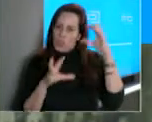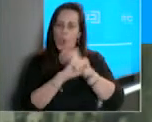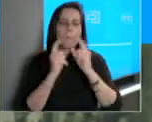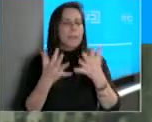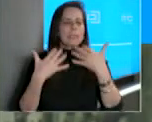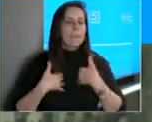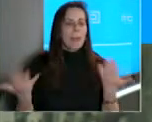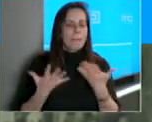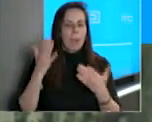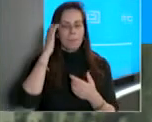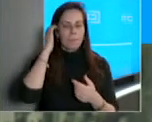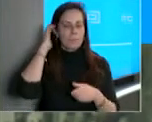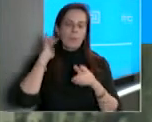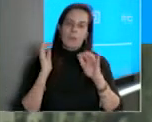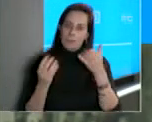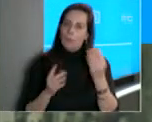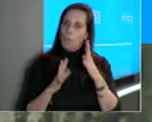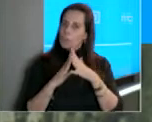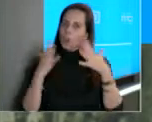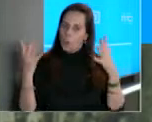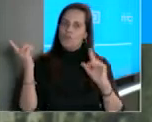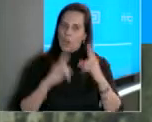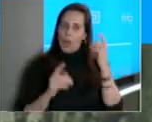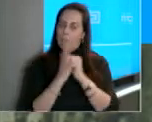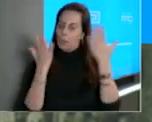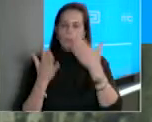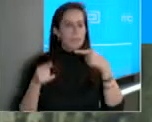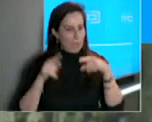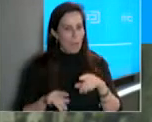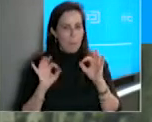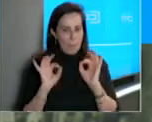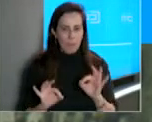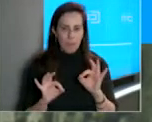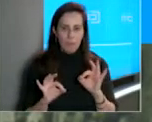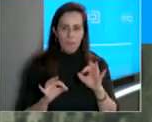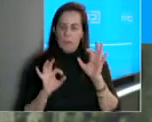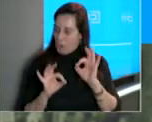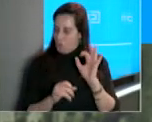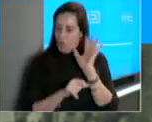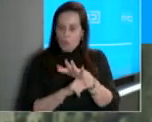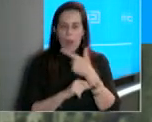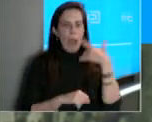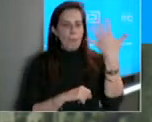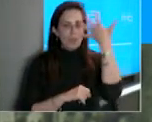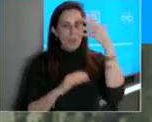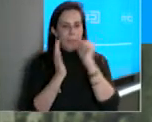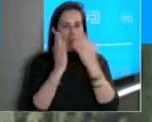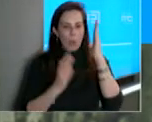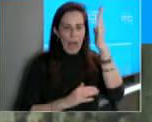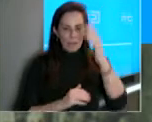מה אתה יכול לספר לנו עליו? אכן זה היה אירוע מאוד דרמטי בתולדות העיתונות במדינת ישראל, שעיצב את מפת העיתונות לשנים רבות